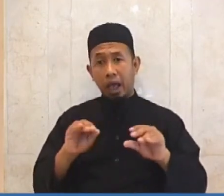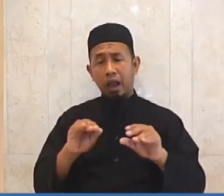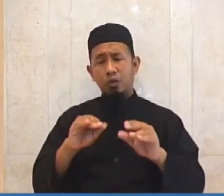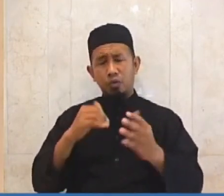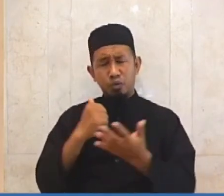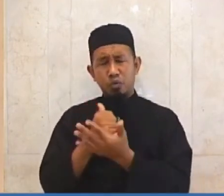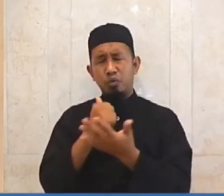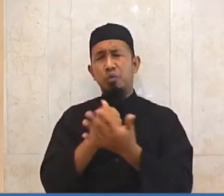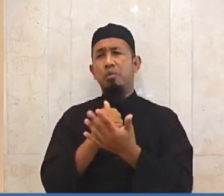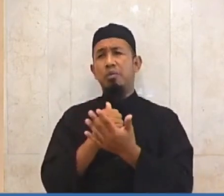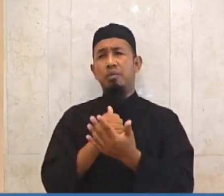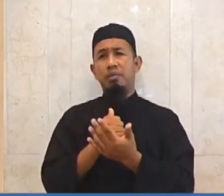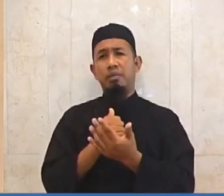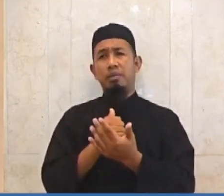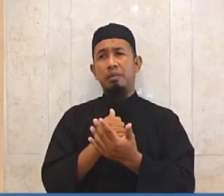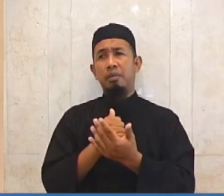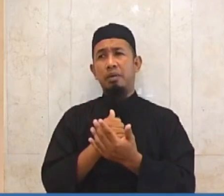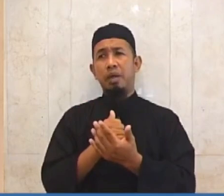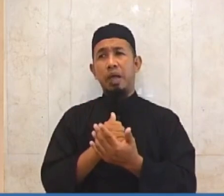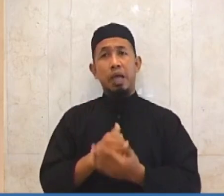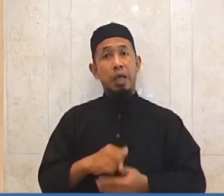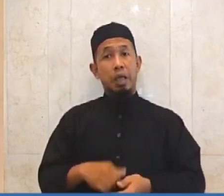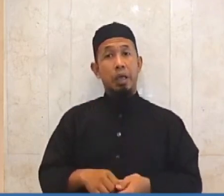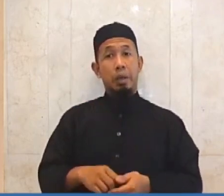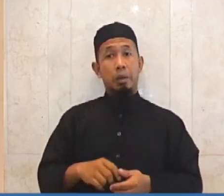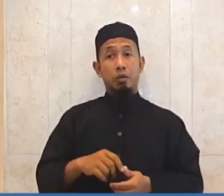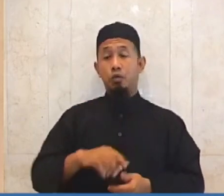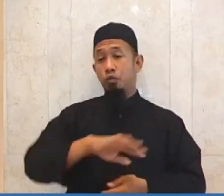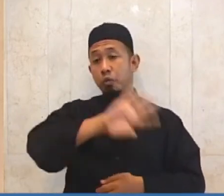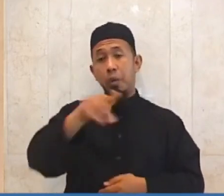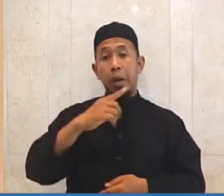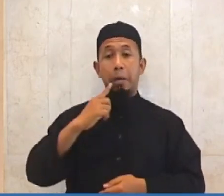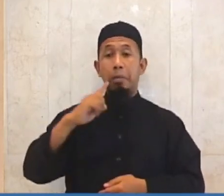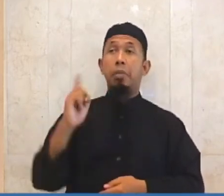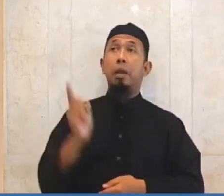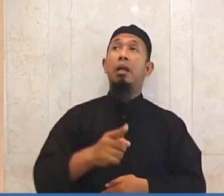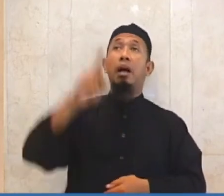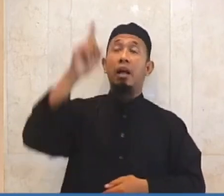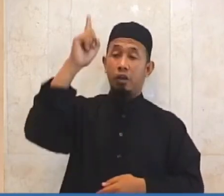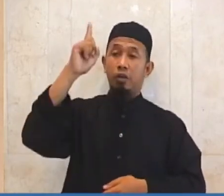sungguh-sungguh menunaikan perintah Allah subhanahu wa taala